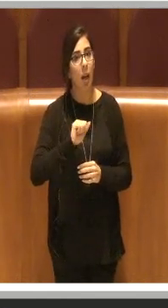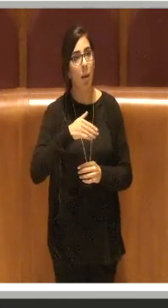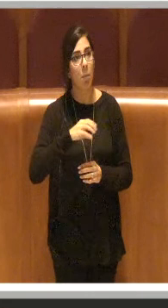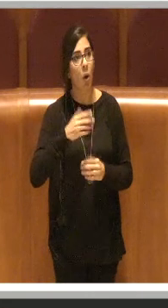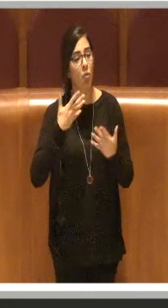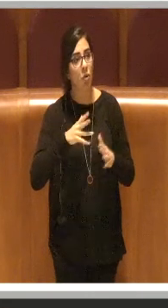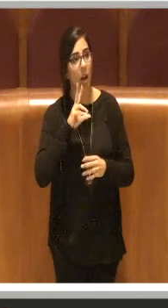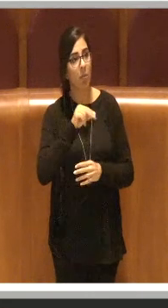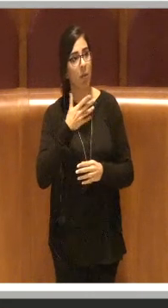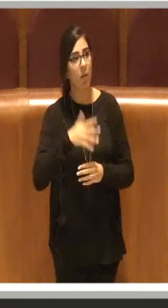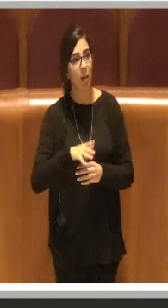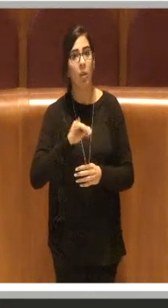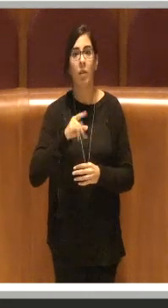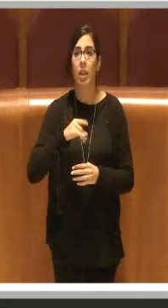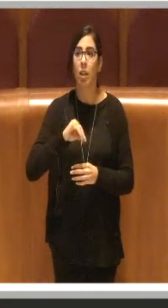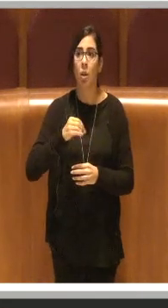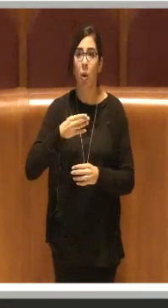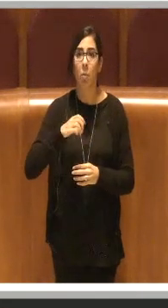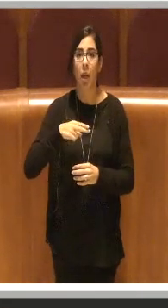Priamo, Figliomeni, anche Veloce.